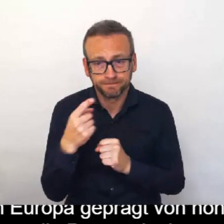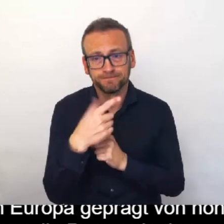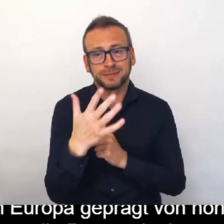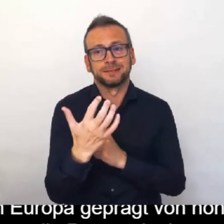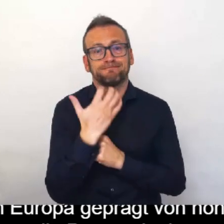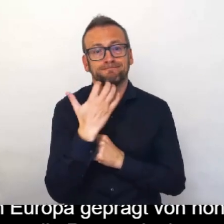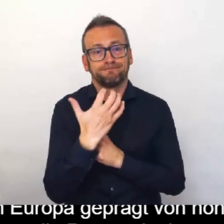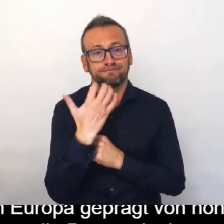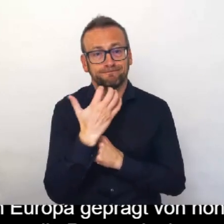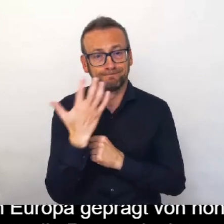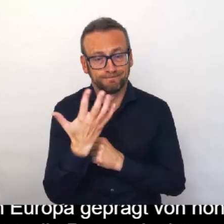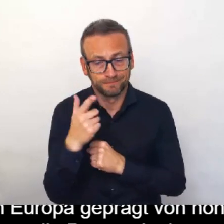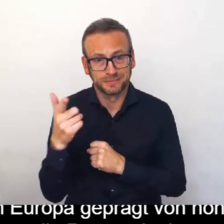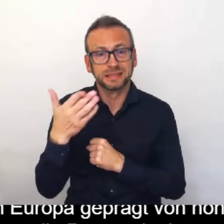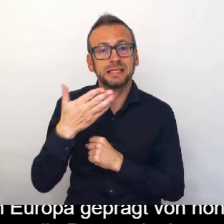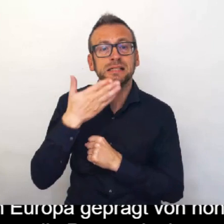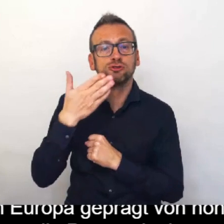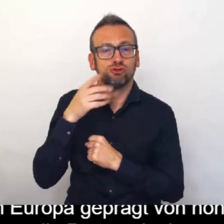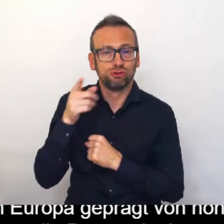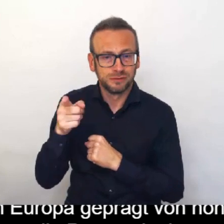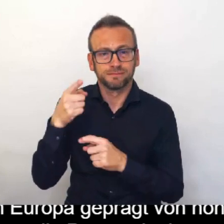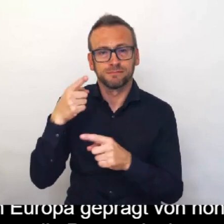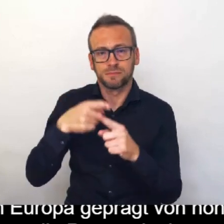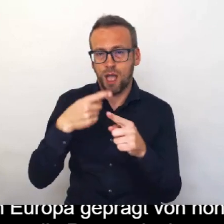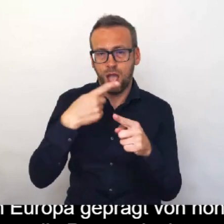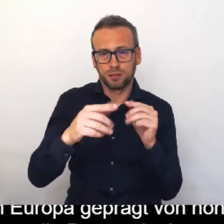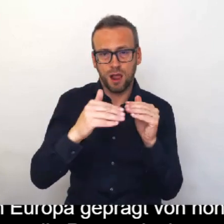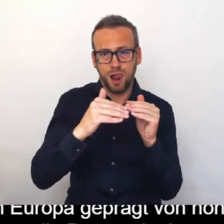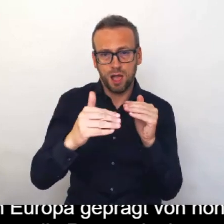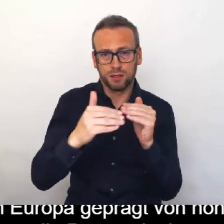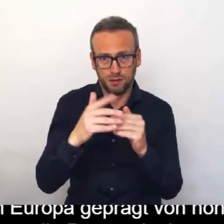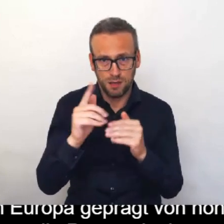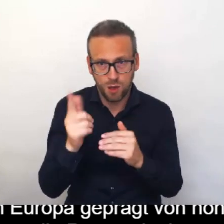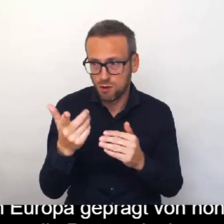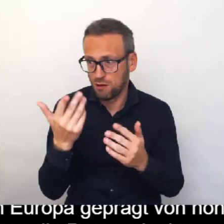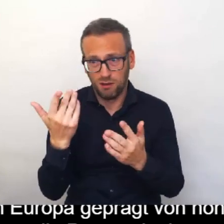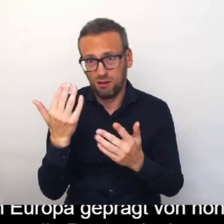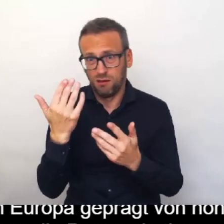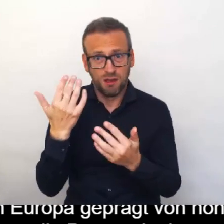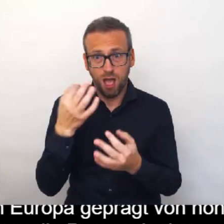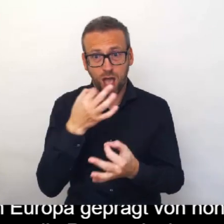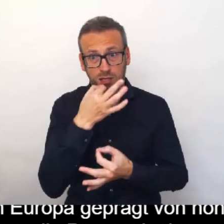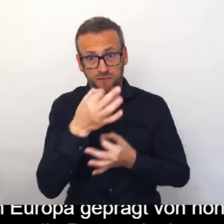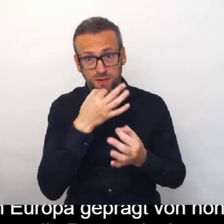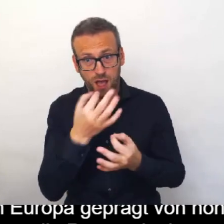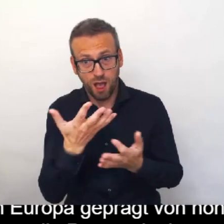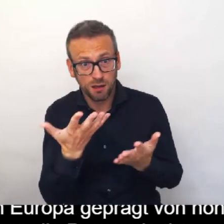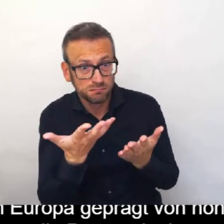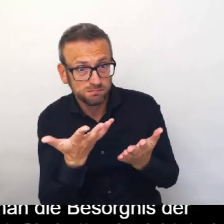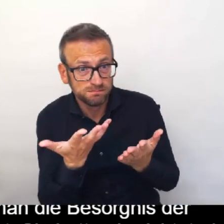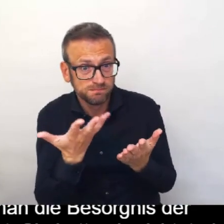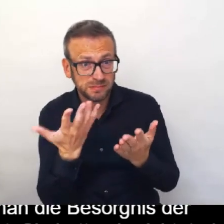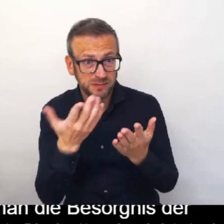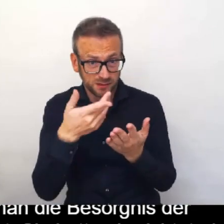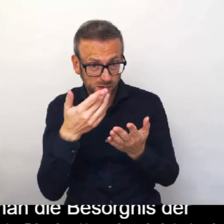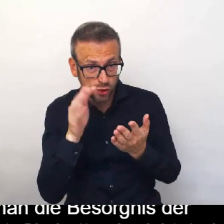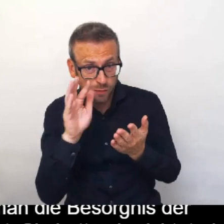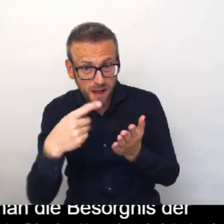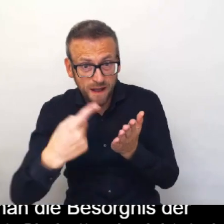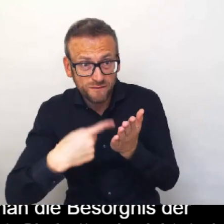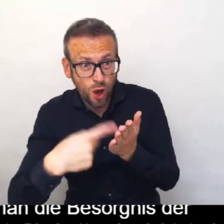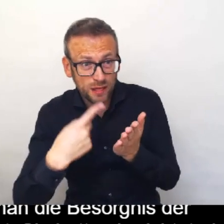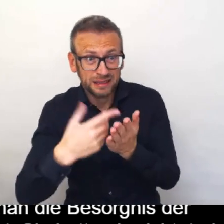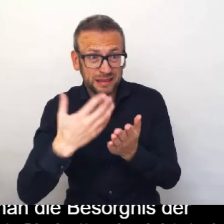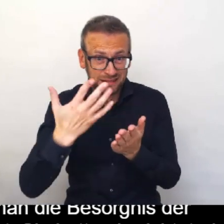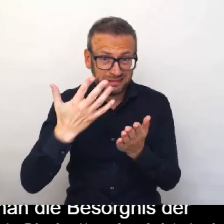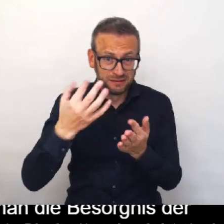bedeutet, dass wir im Übrigen entsprechend konsequent sein müssen. Darum haben wir auch das Monitoring mit den entsprechenden Maßnahmen ab